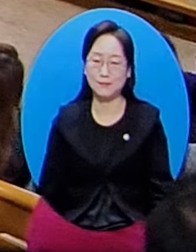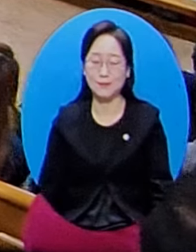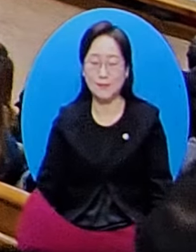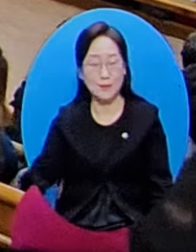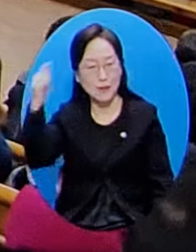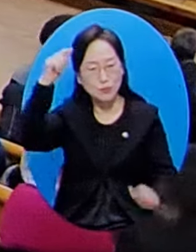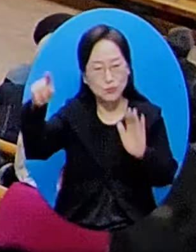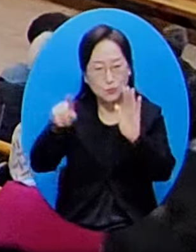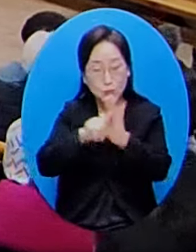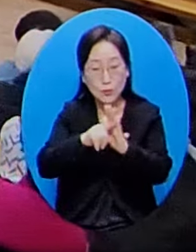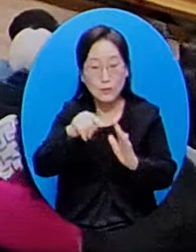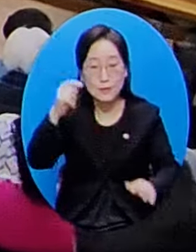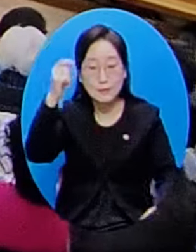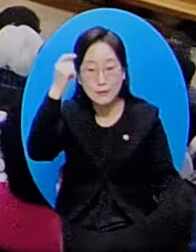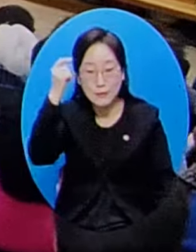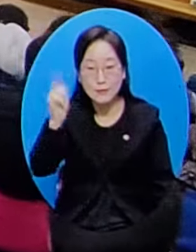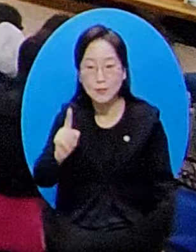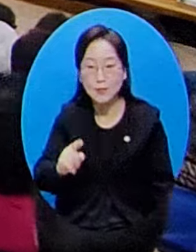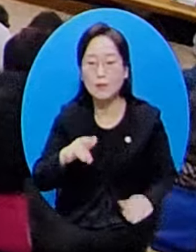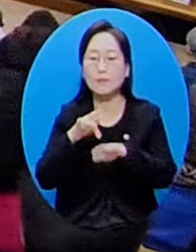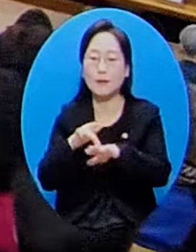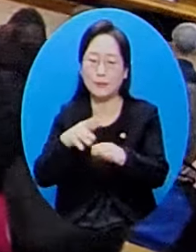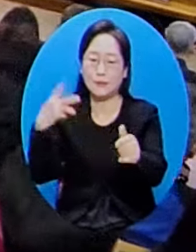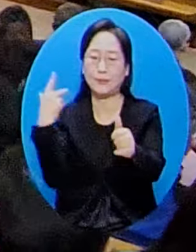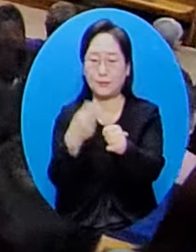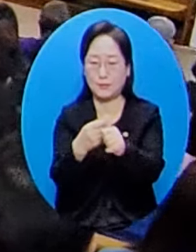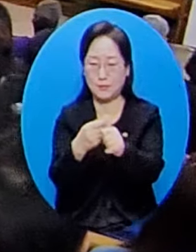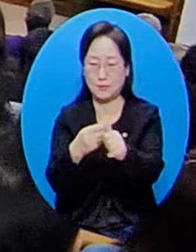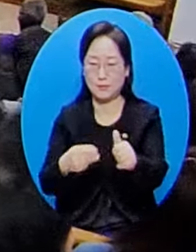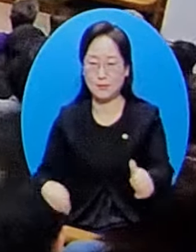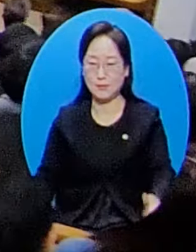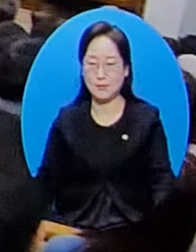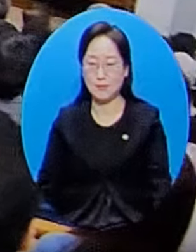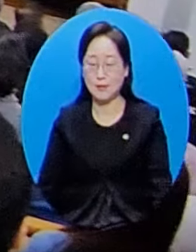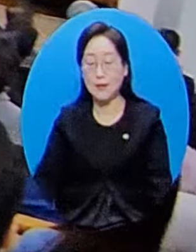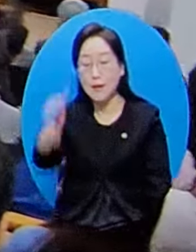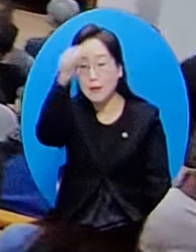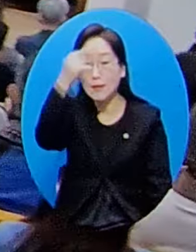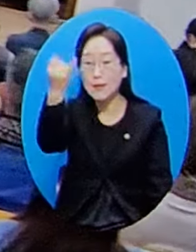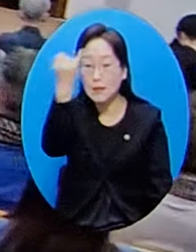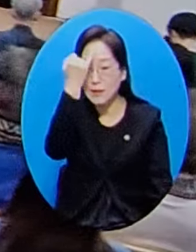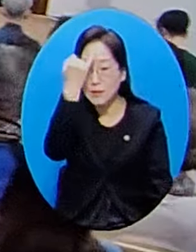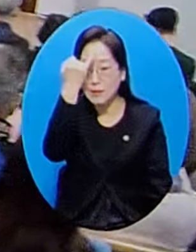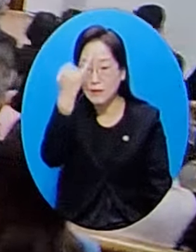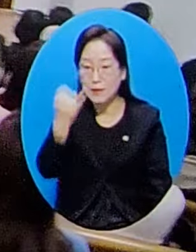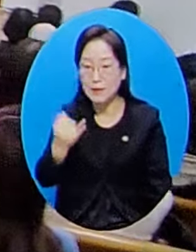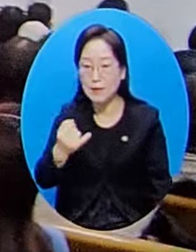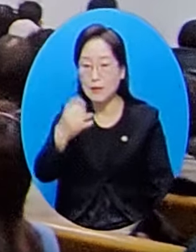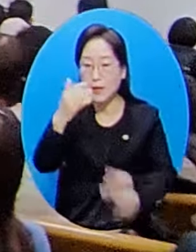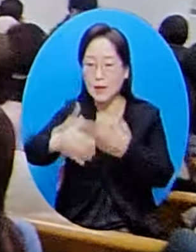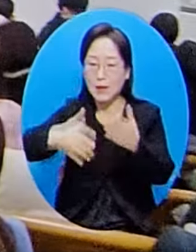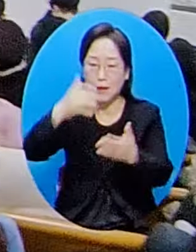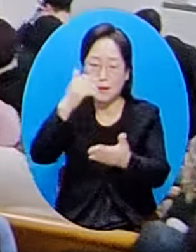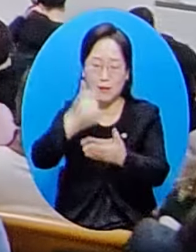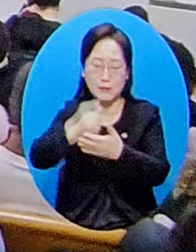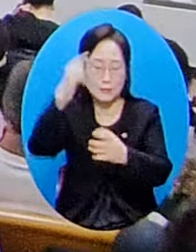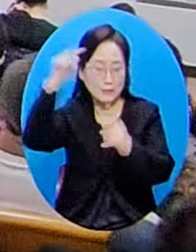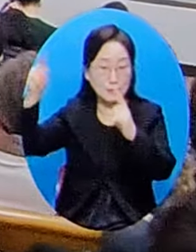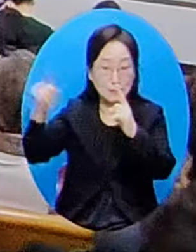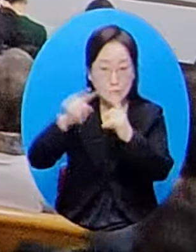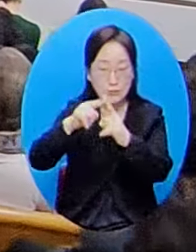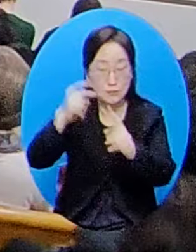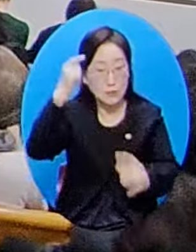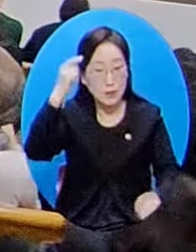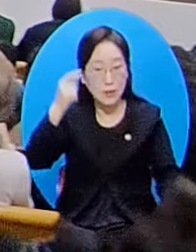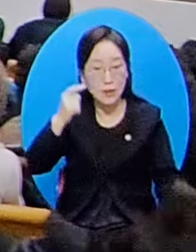부정적인 생각은 마귀가 집어넣어주는 것입니다. 아담과 하와가 하나님에 대한 절대 긍지의 생각을 가졌더라면